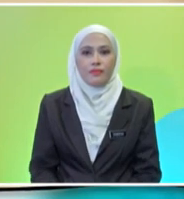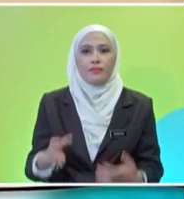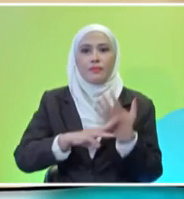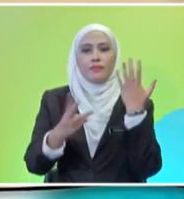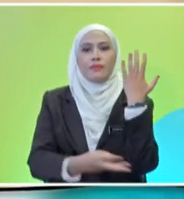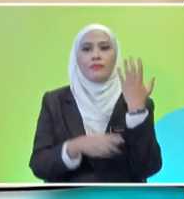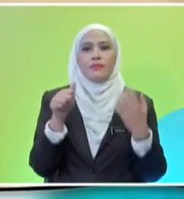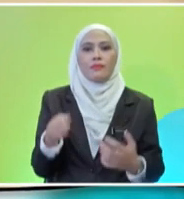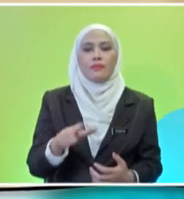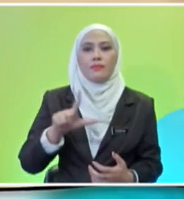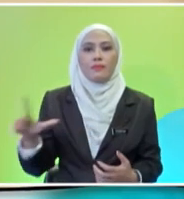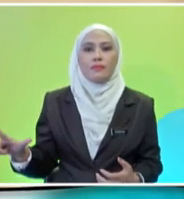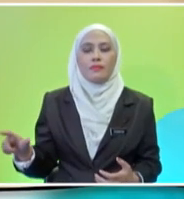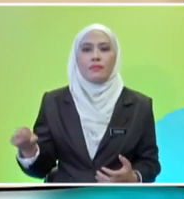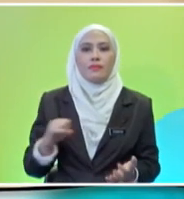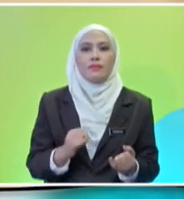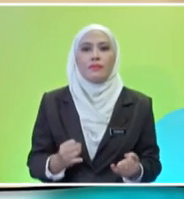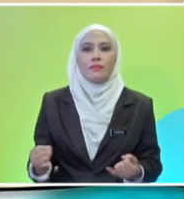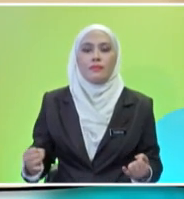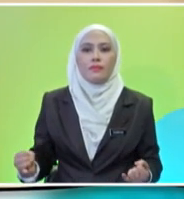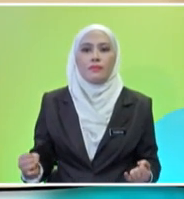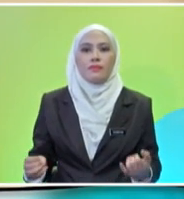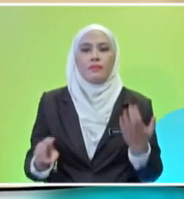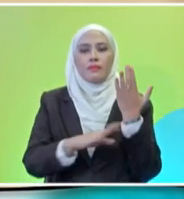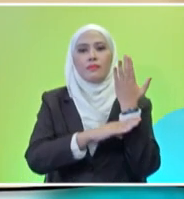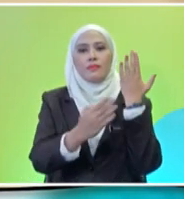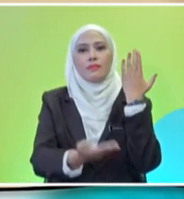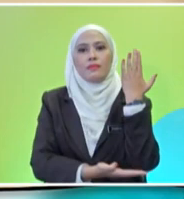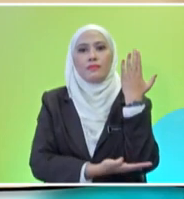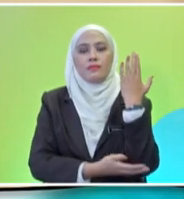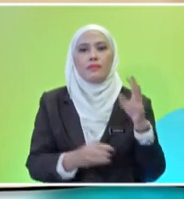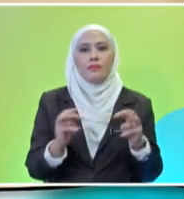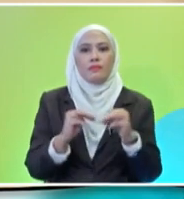dia adalah sejenis baku yang digunakan oleh masyarakat